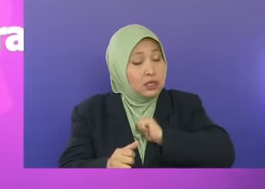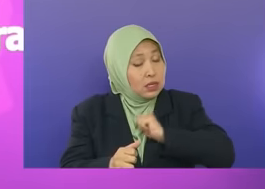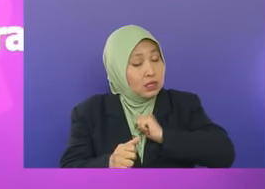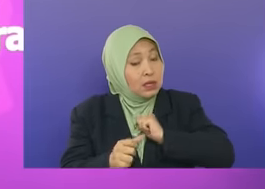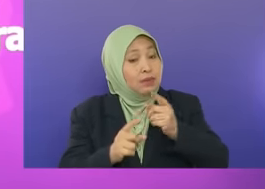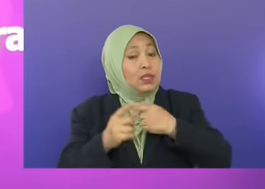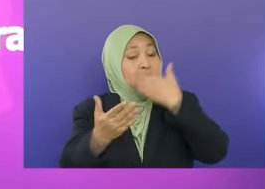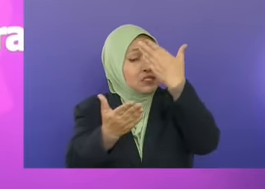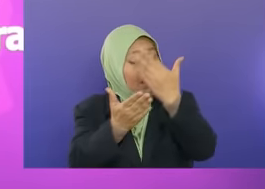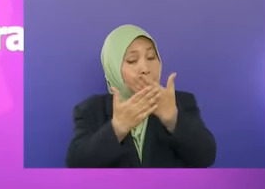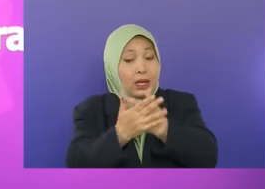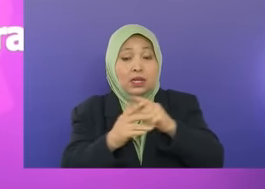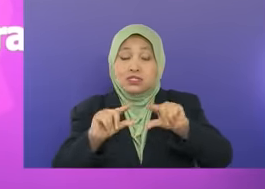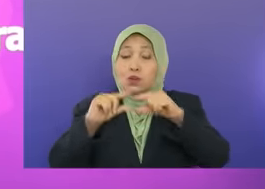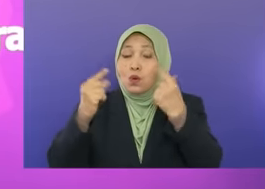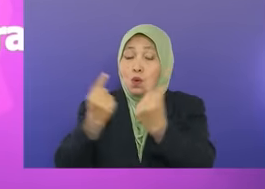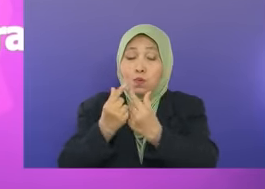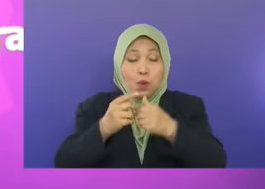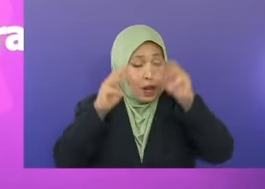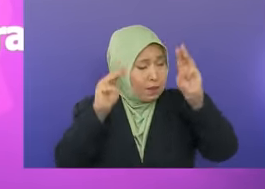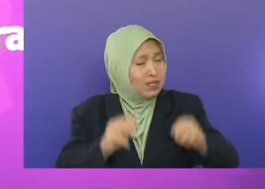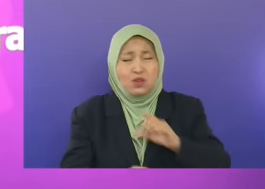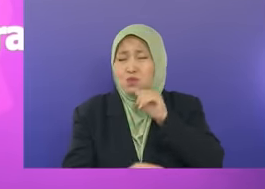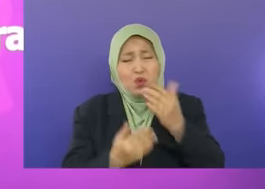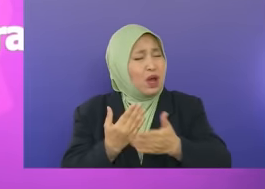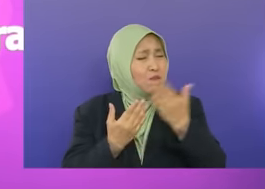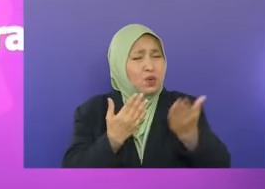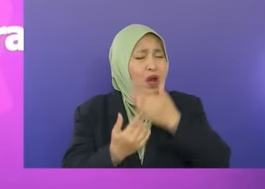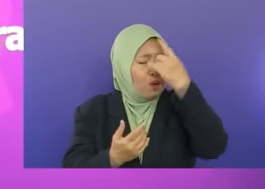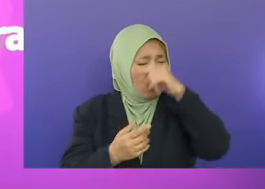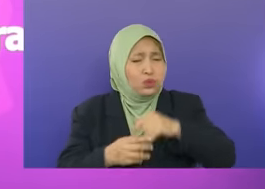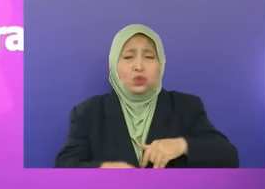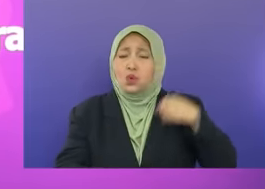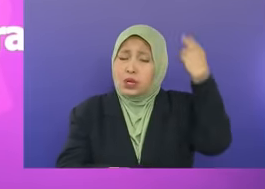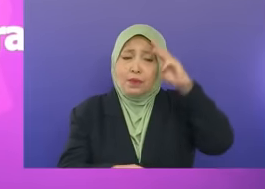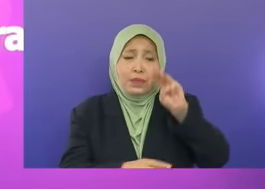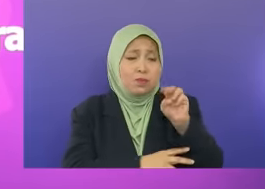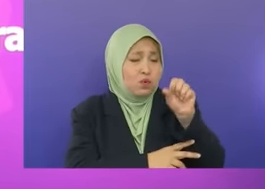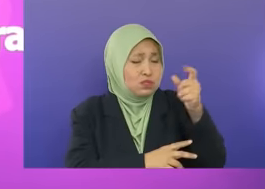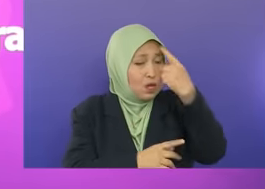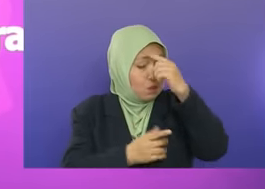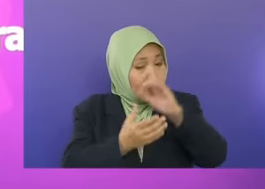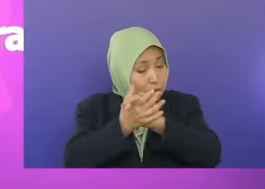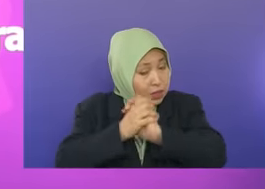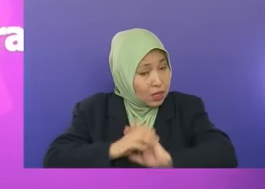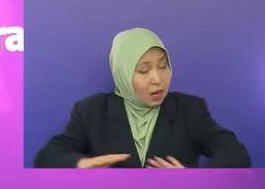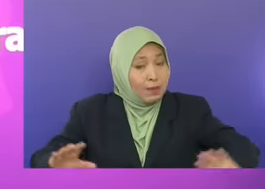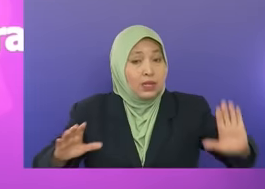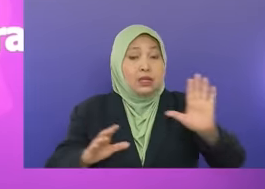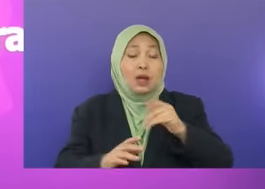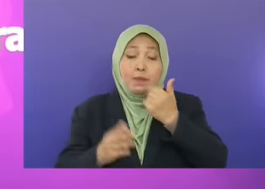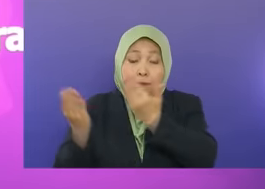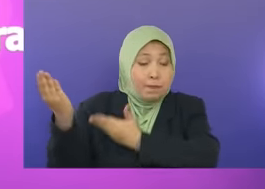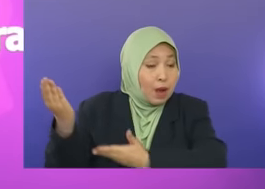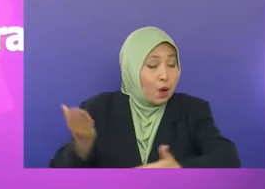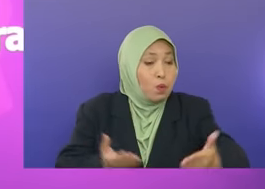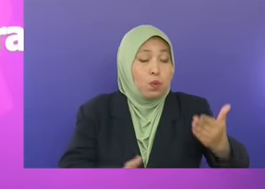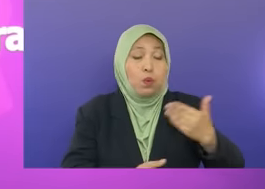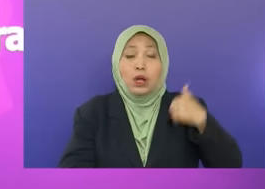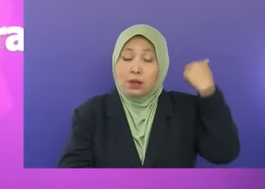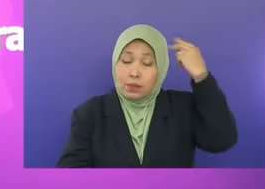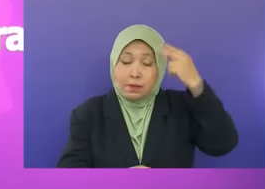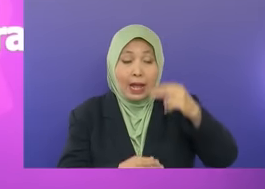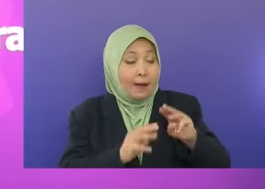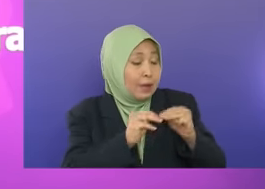kepada satu kumpulan manusia bukan mudah untuk Nabi Musa untuk menyelamatkan Bani Israil kepada Jalan